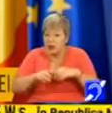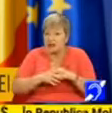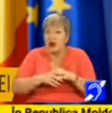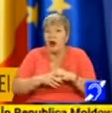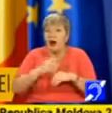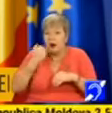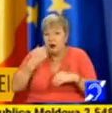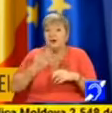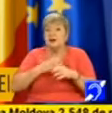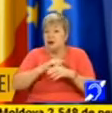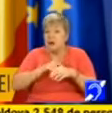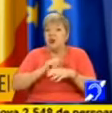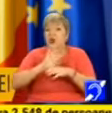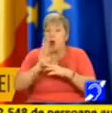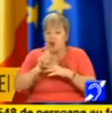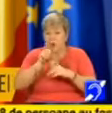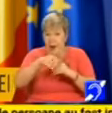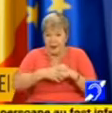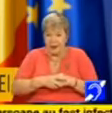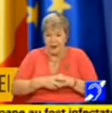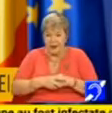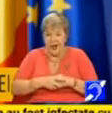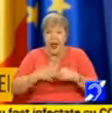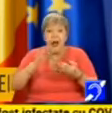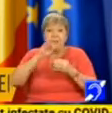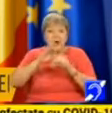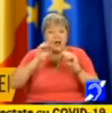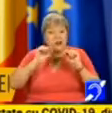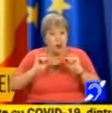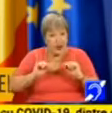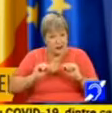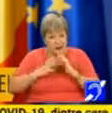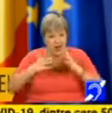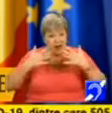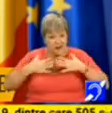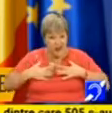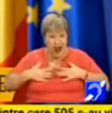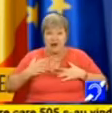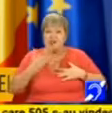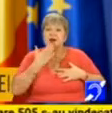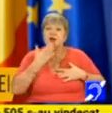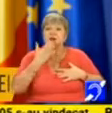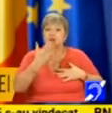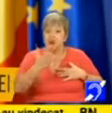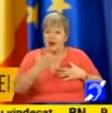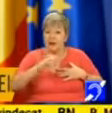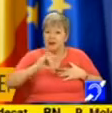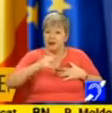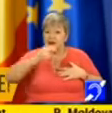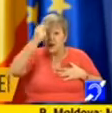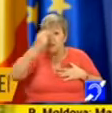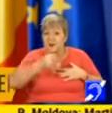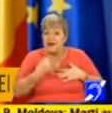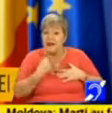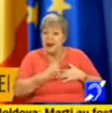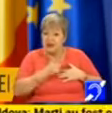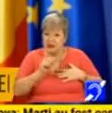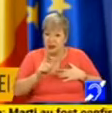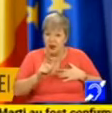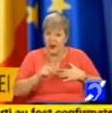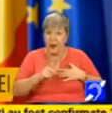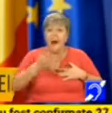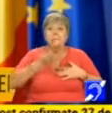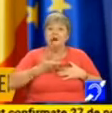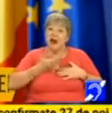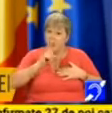pandemie. Vreau în acest moment însă să mulțumesc și bisericilor,